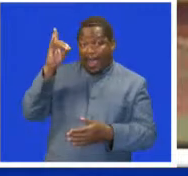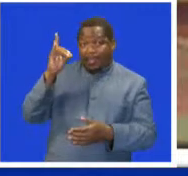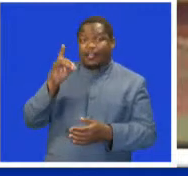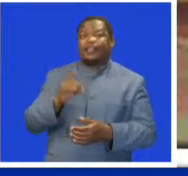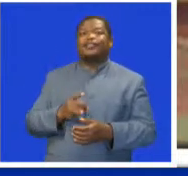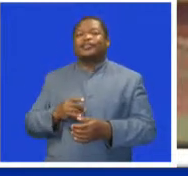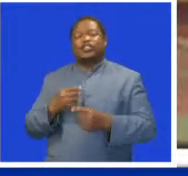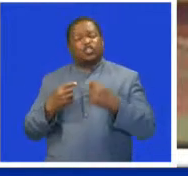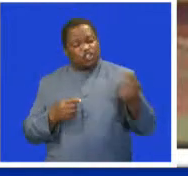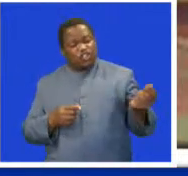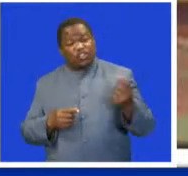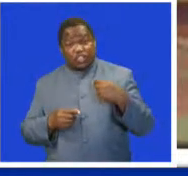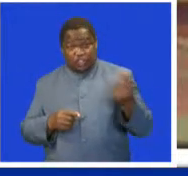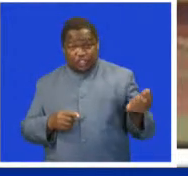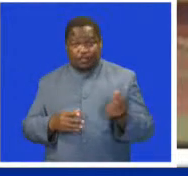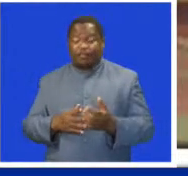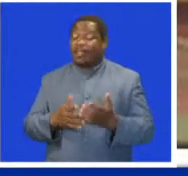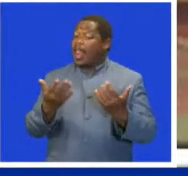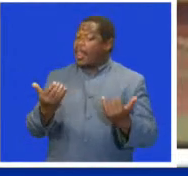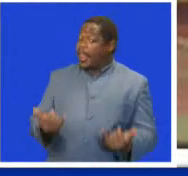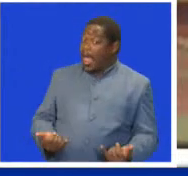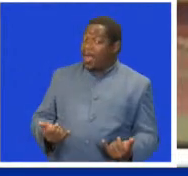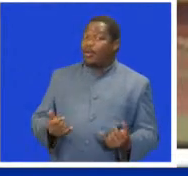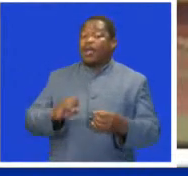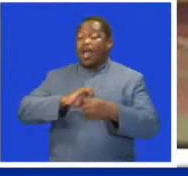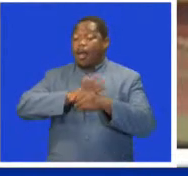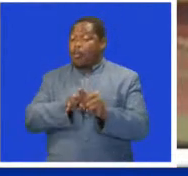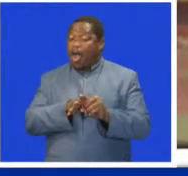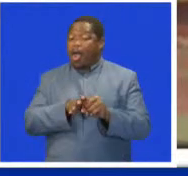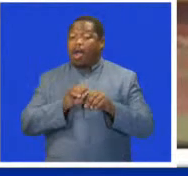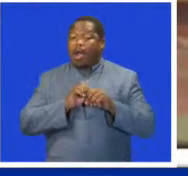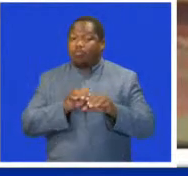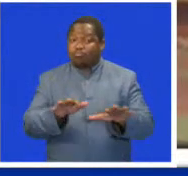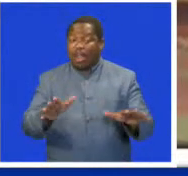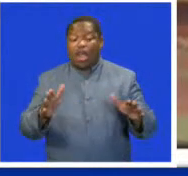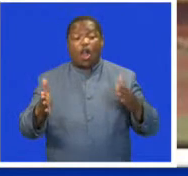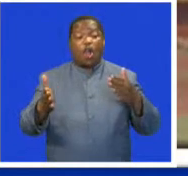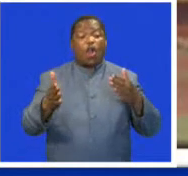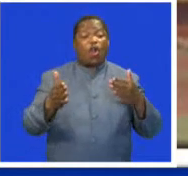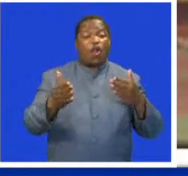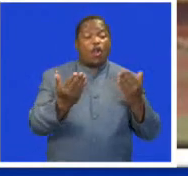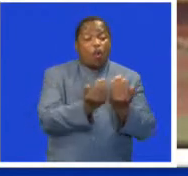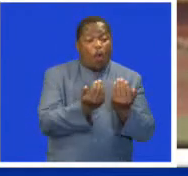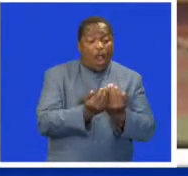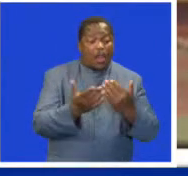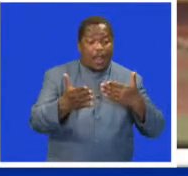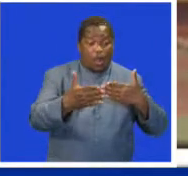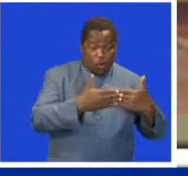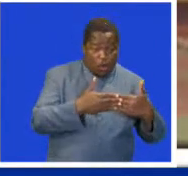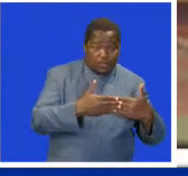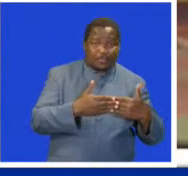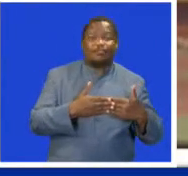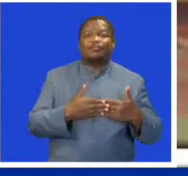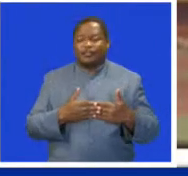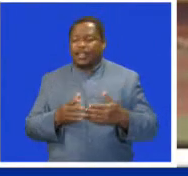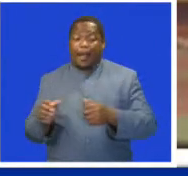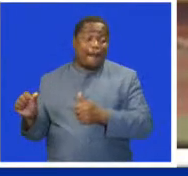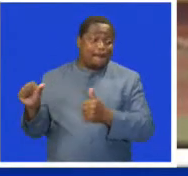so babuke nje ukuthi sesiyaphe esikolweni ikakhulu labafana baba engaged